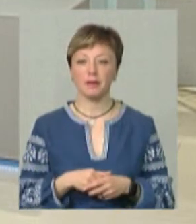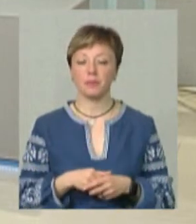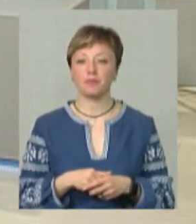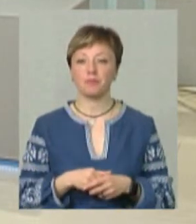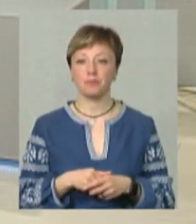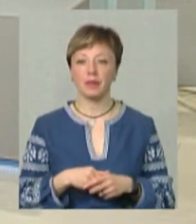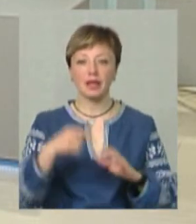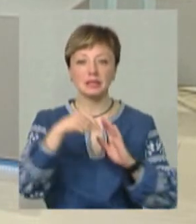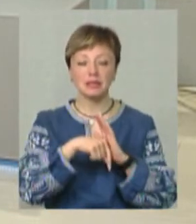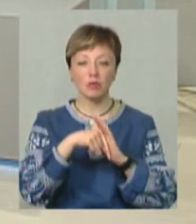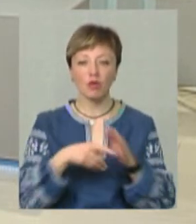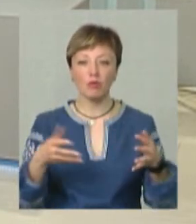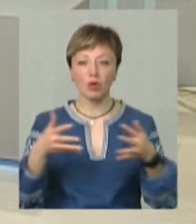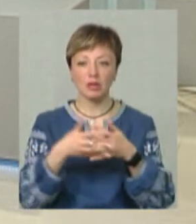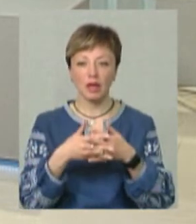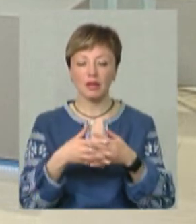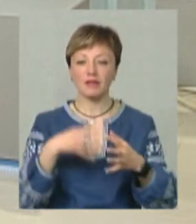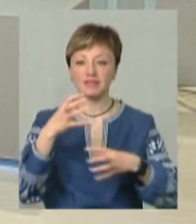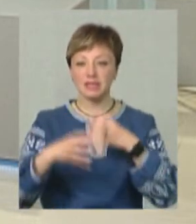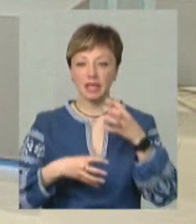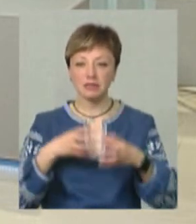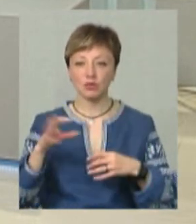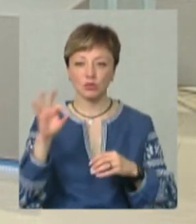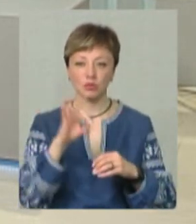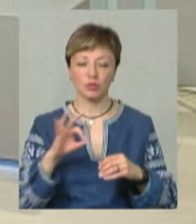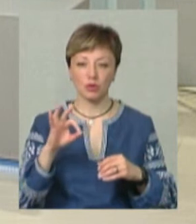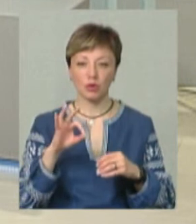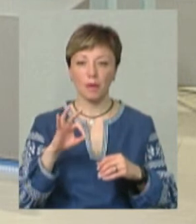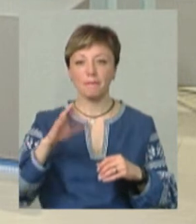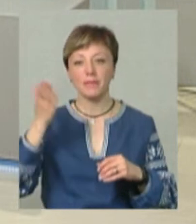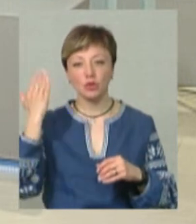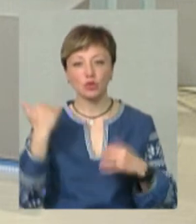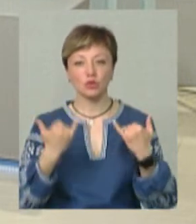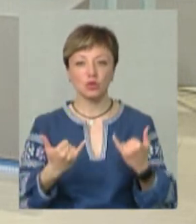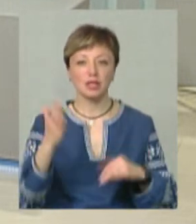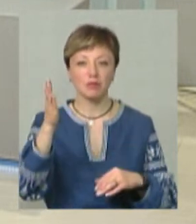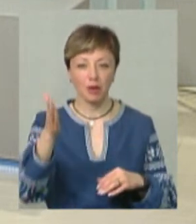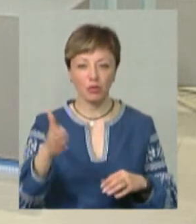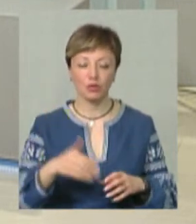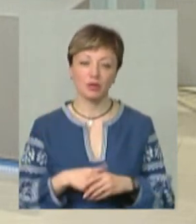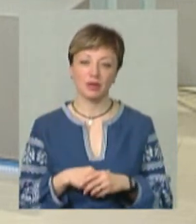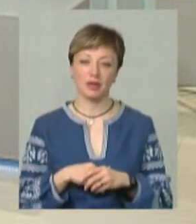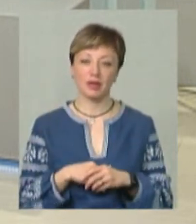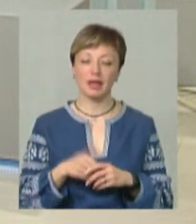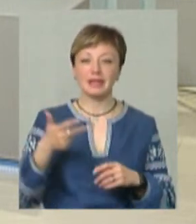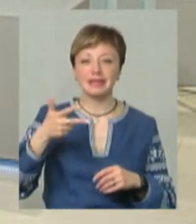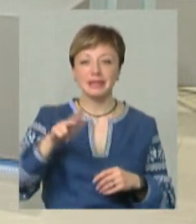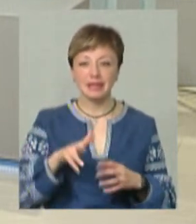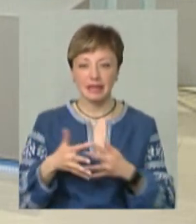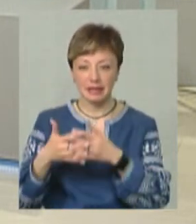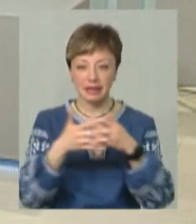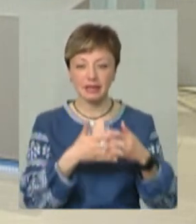символ поєднання Всесвіту в плані минуле, сучасне і майбутнє теж, тобто три